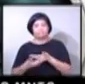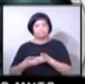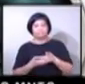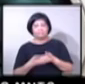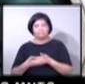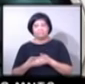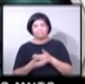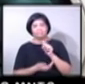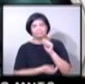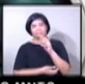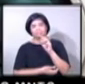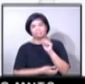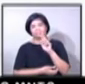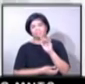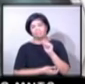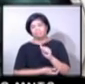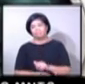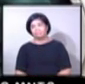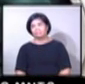baby na si Amara.